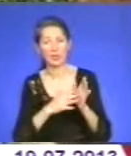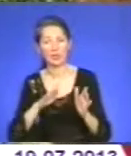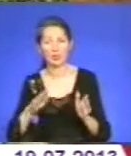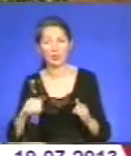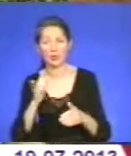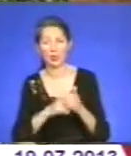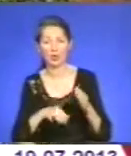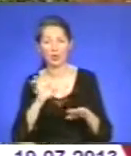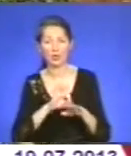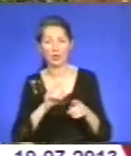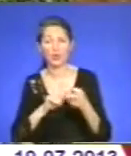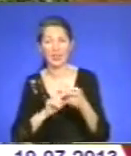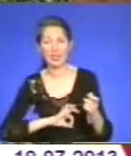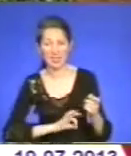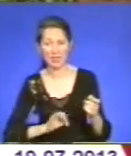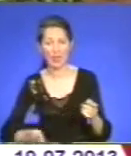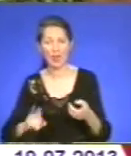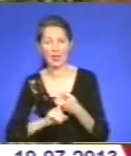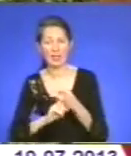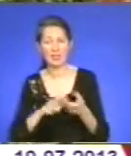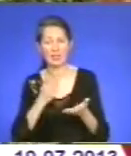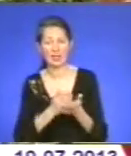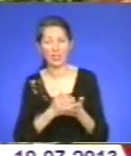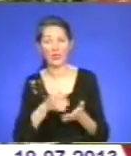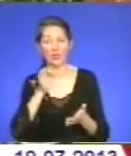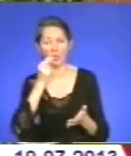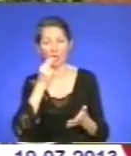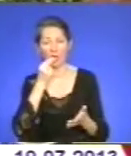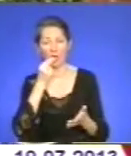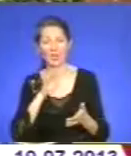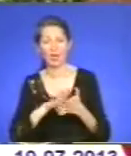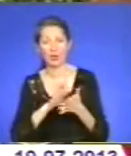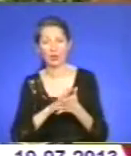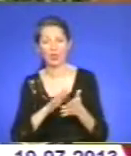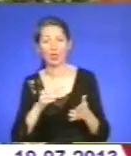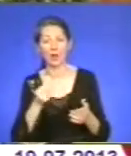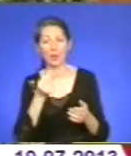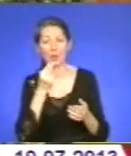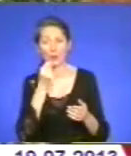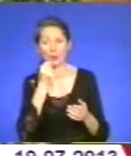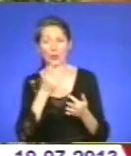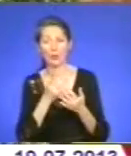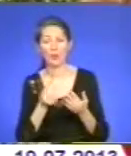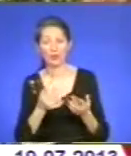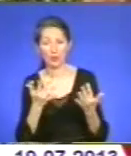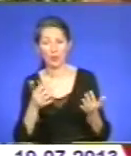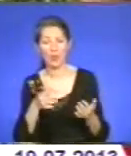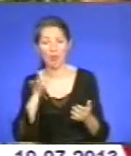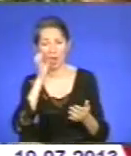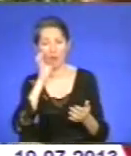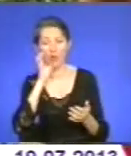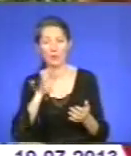захворювання на кишкові інфекції – це є вживання забруднених продуктів харчування та питної води, порушення